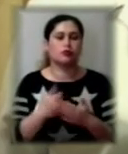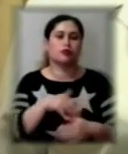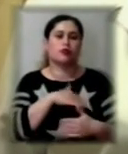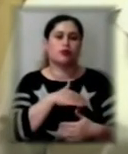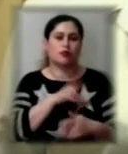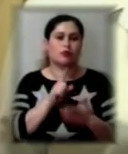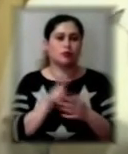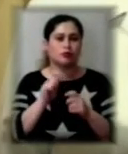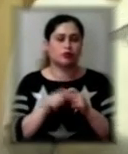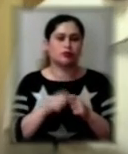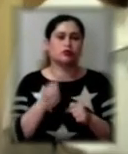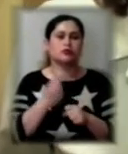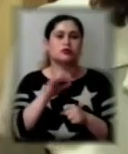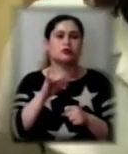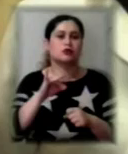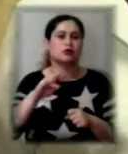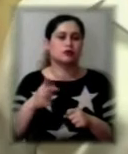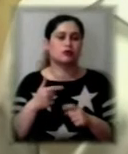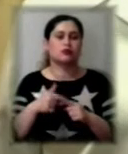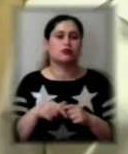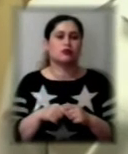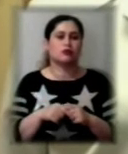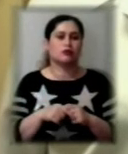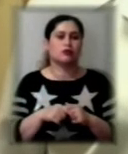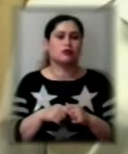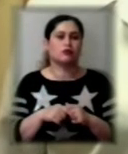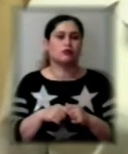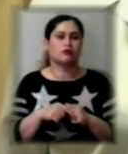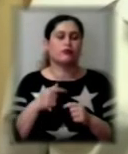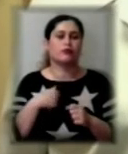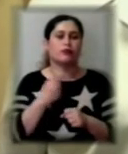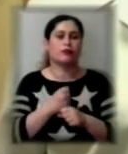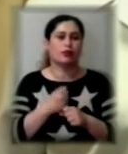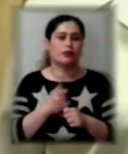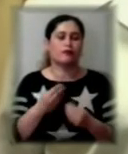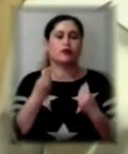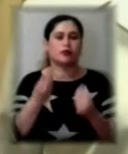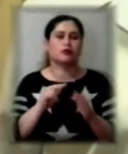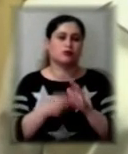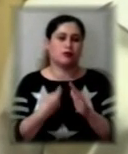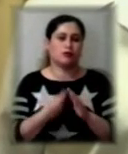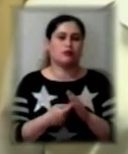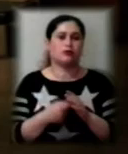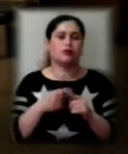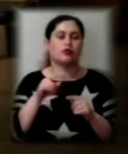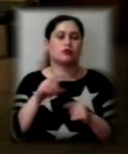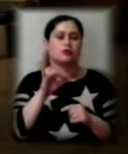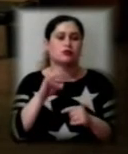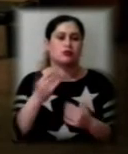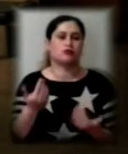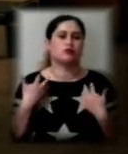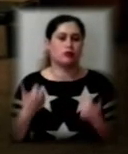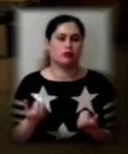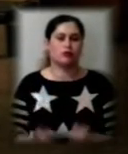робимо скринінг, температурний скринінг робимо і видаємо довідки про їх стан здоров'я. Аліна